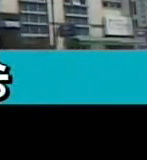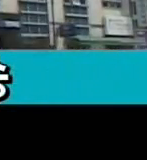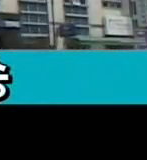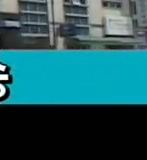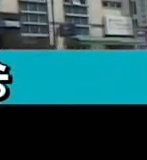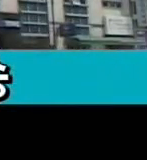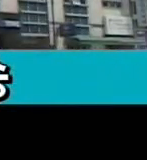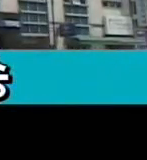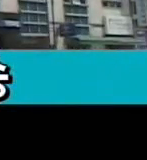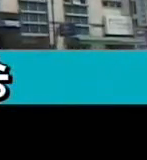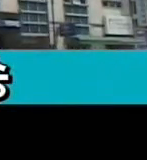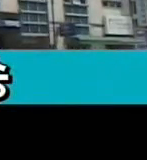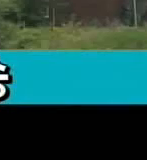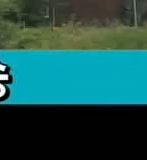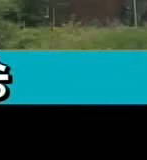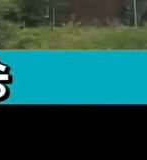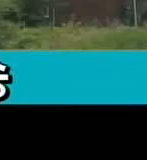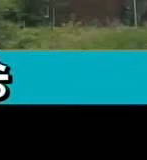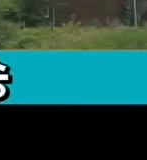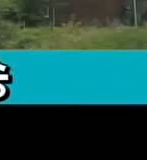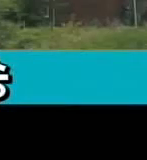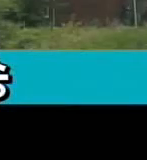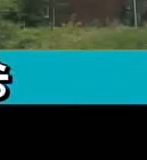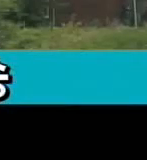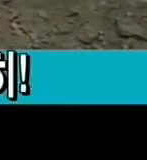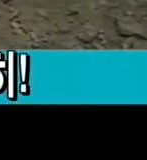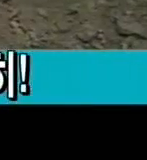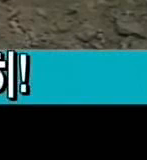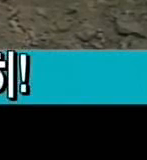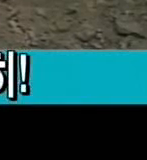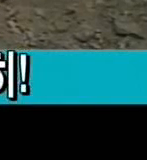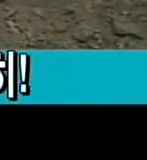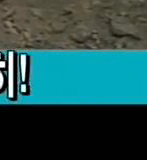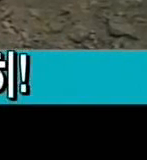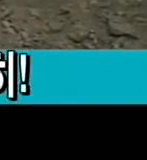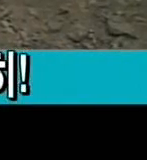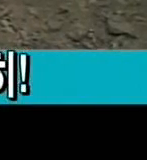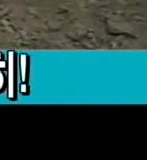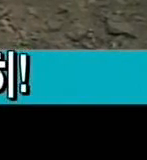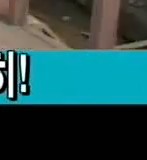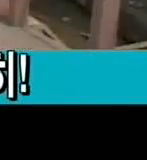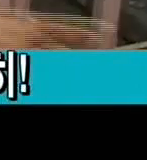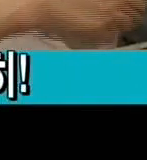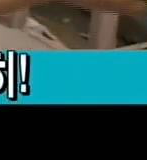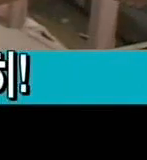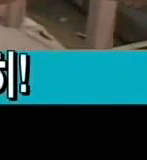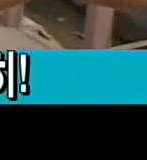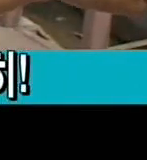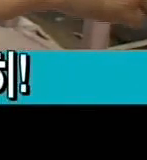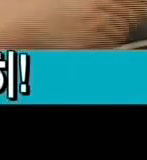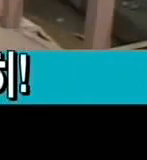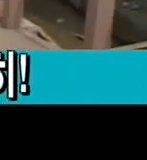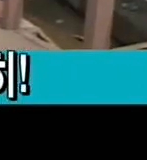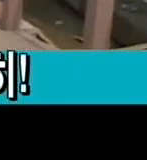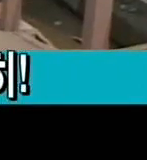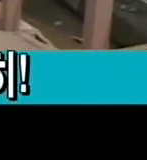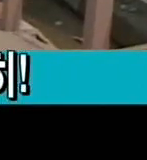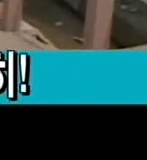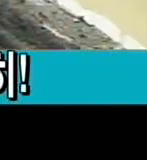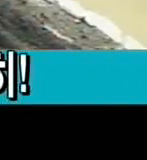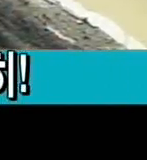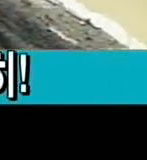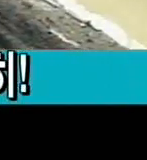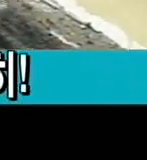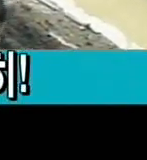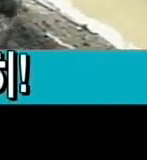평균 4.17% 오른 것으로 나타났습니다. 여름철 자연재난 예방을 위해 시가 민관군 협조체제를